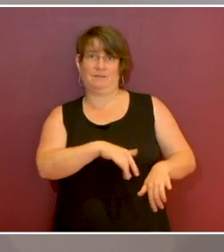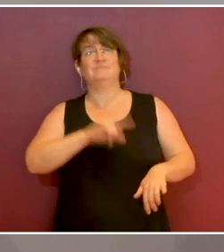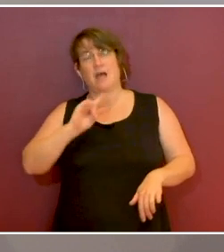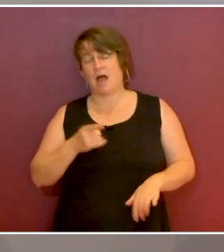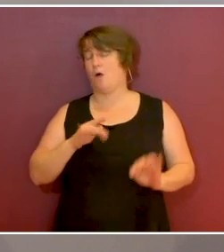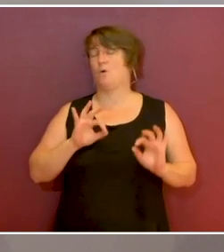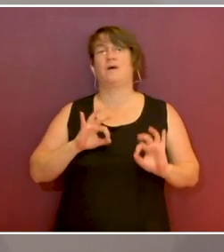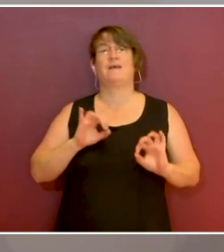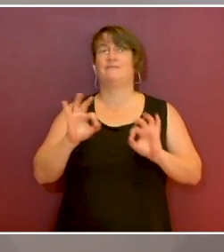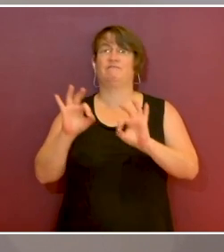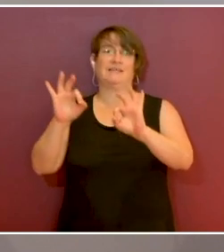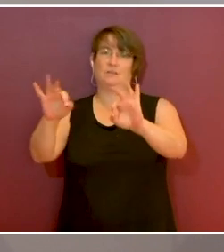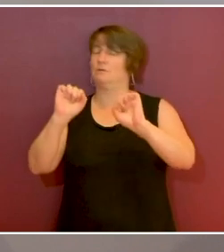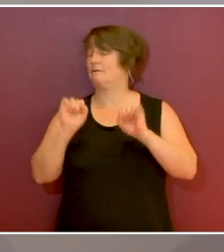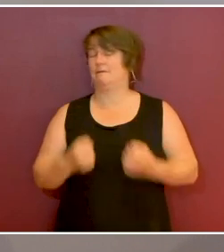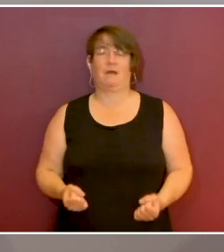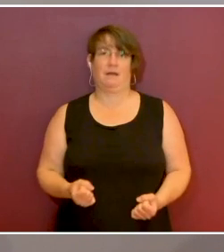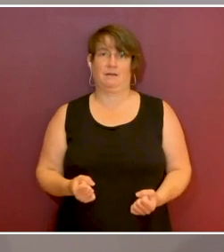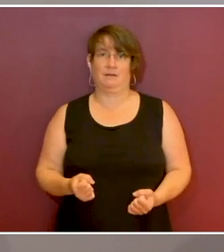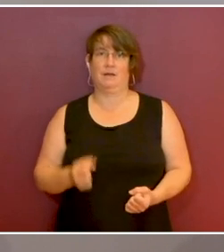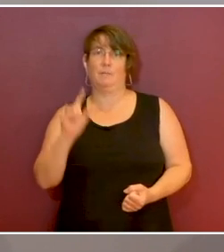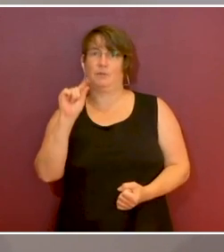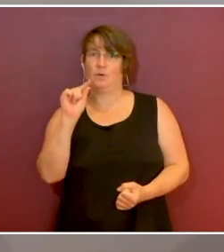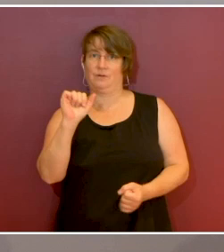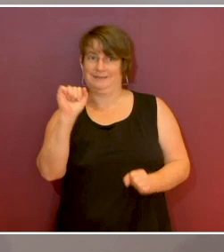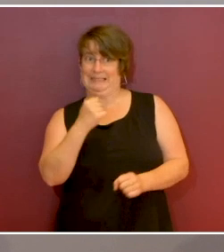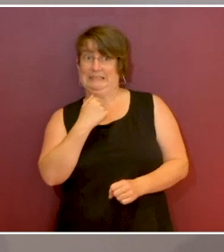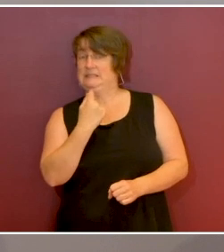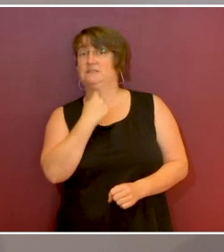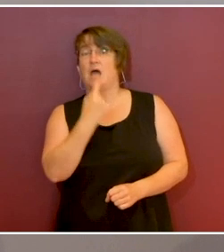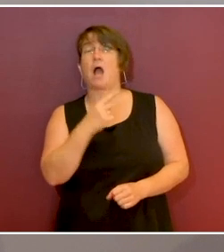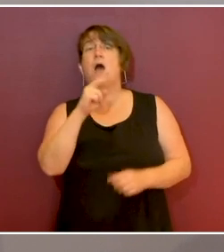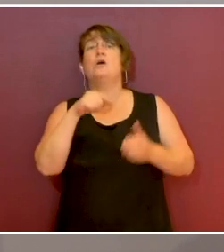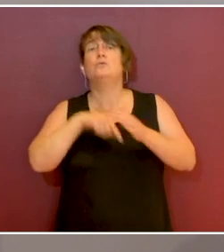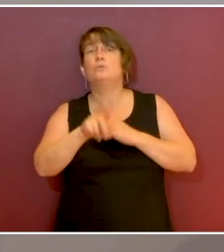es dazu kommt, dass wir jetzt ganz viele Infektionen entdeckt hätten.